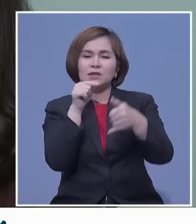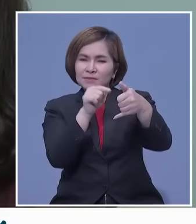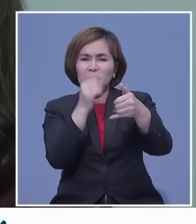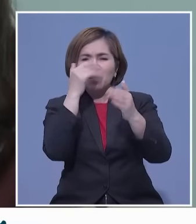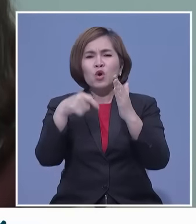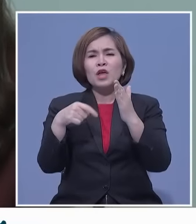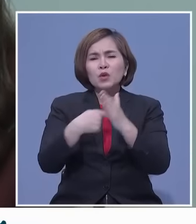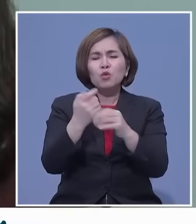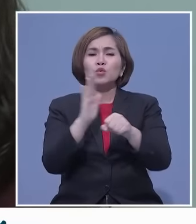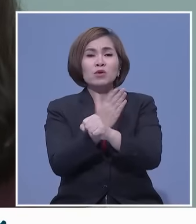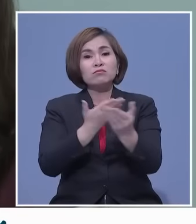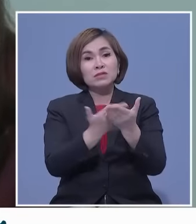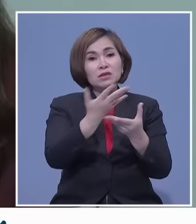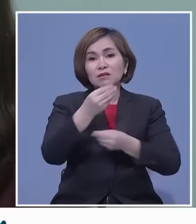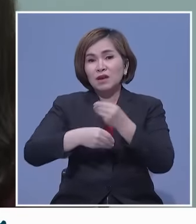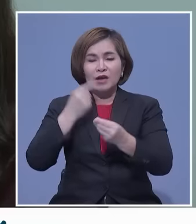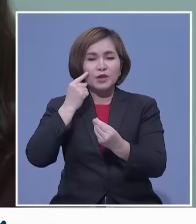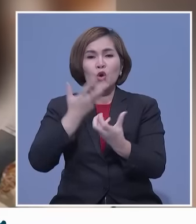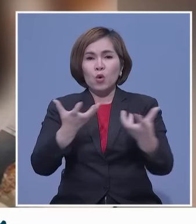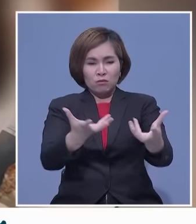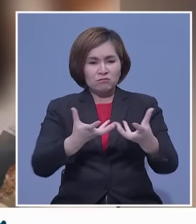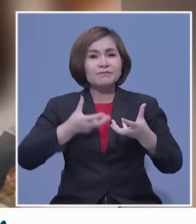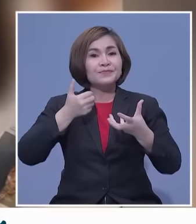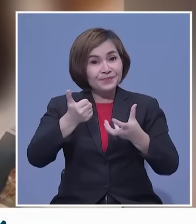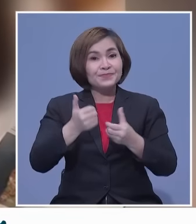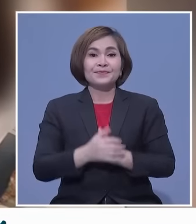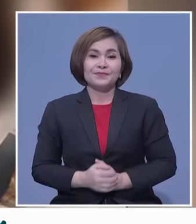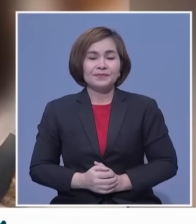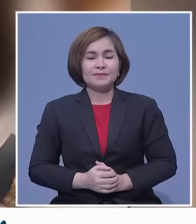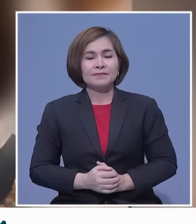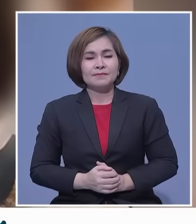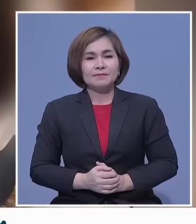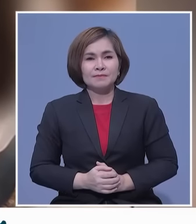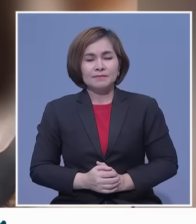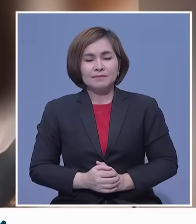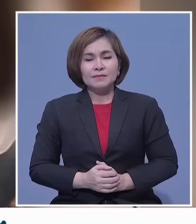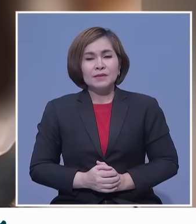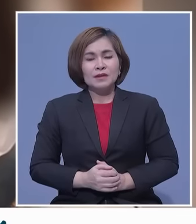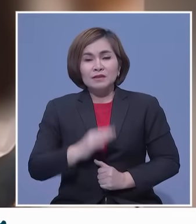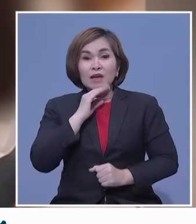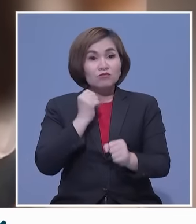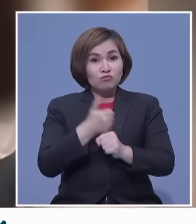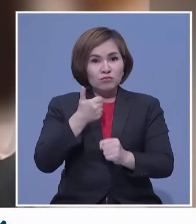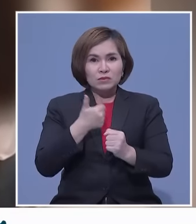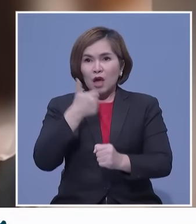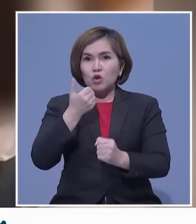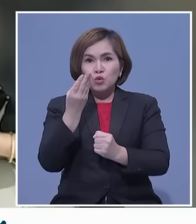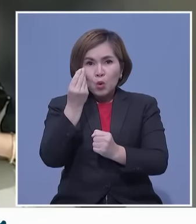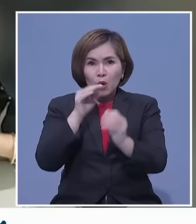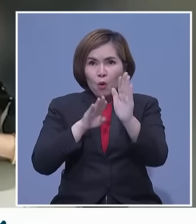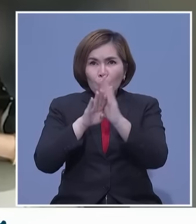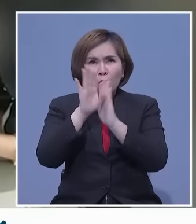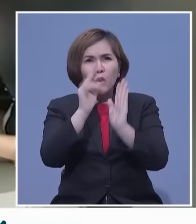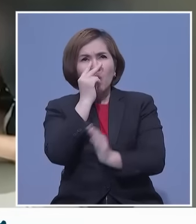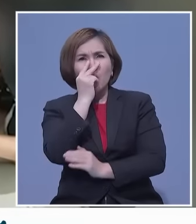ธุรกิจซื้อมาขายไปของก็ต้องได้อยู่แล้วโชว์จังๆโชว์แบบเน้นๆว่าว่าถ้าคุณทำคุณจะได้ยิ่งทำให้